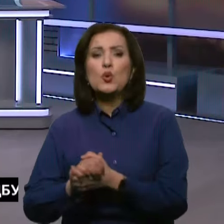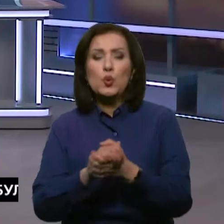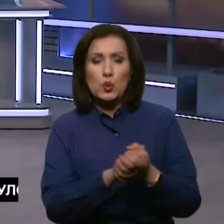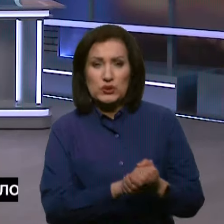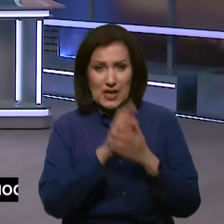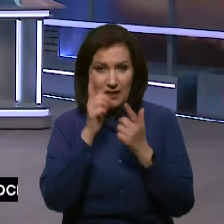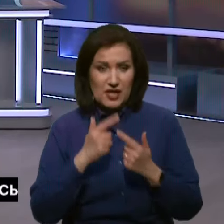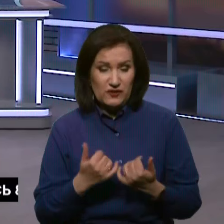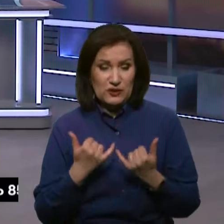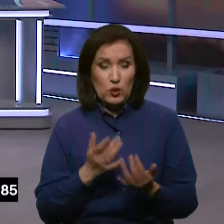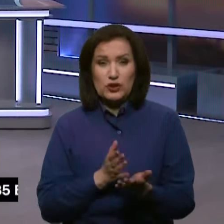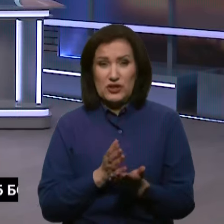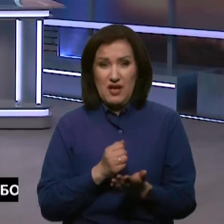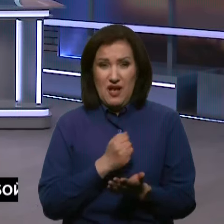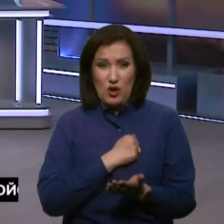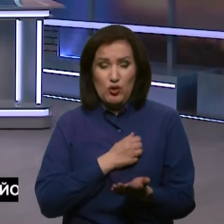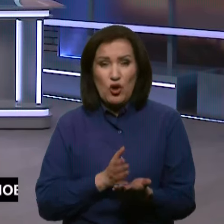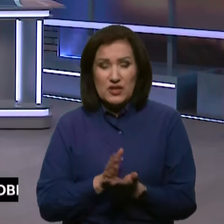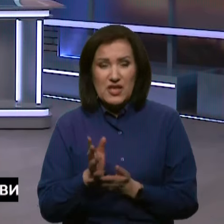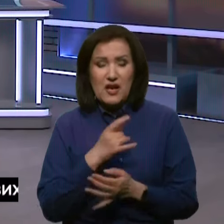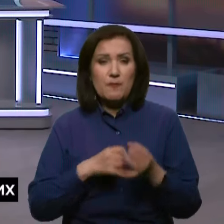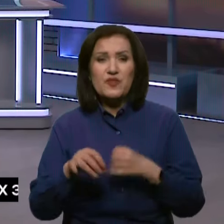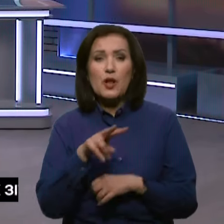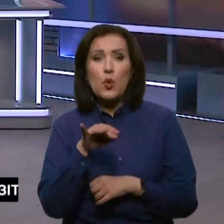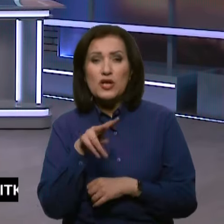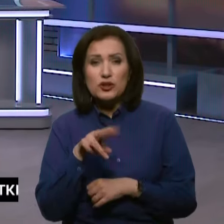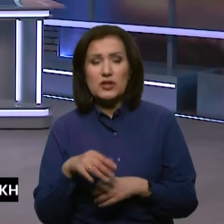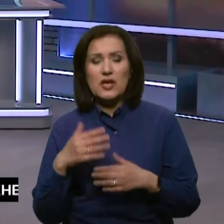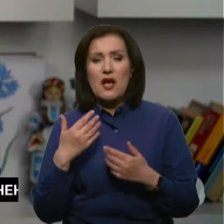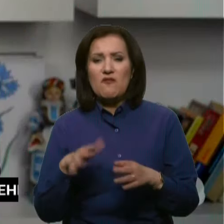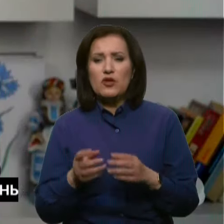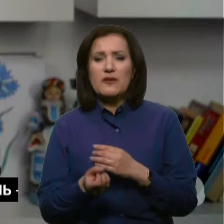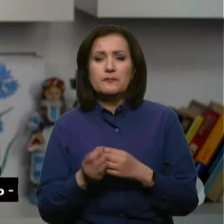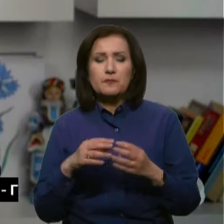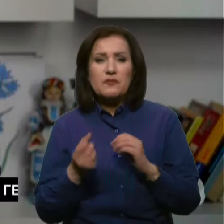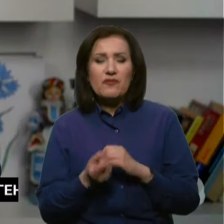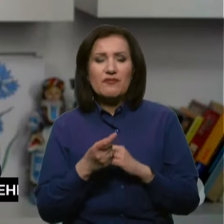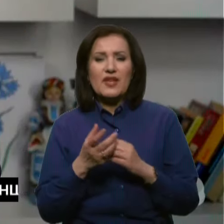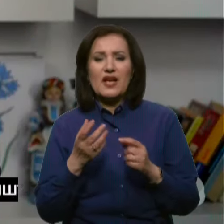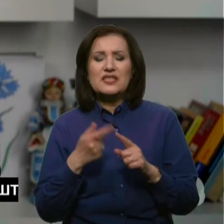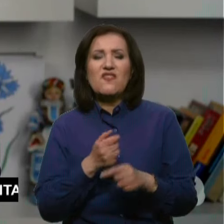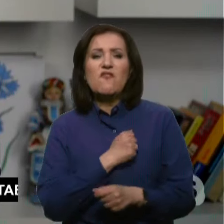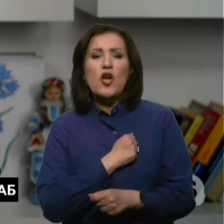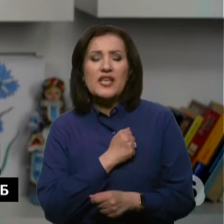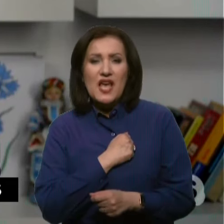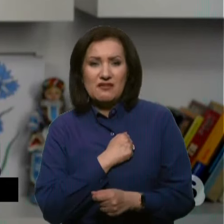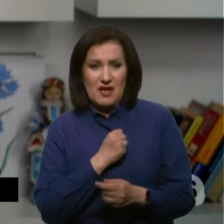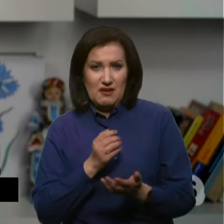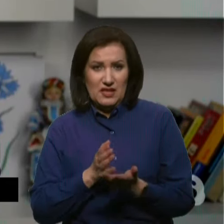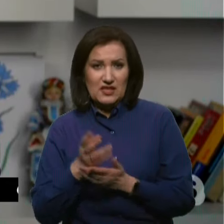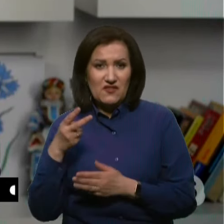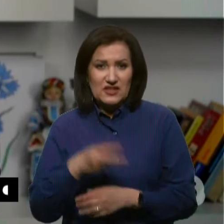дзяржавы. І сённяшняя дактрына, якая абмяркоўвалася ў Лукашэнкі, яна ў шмат у чым вынікае менавіта з ваеннай